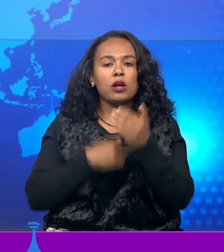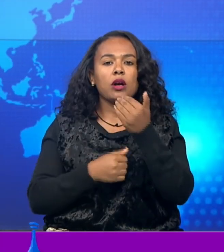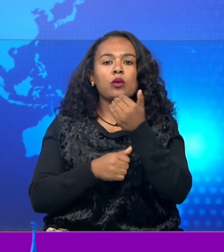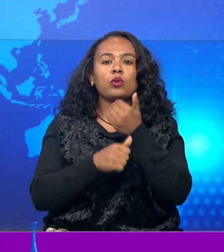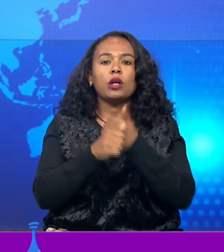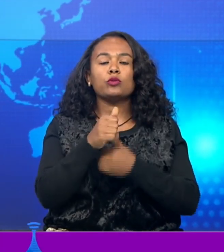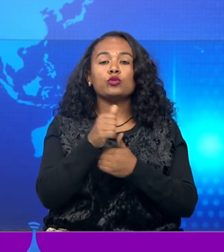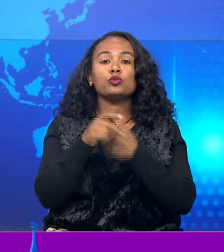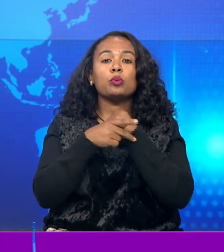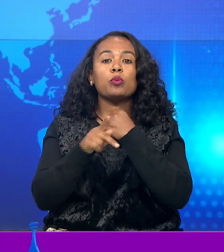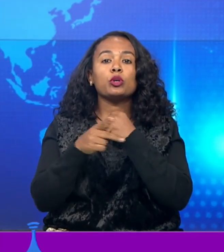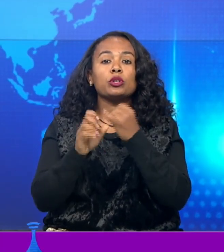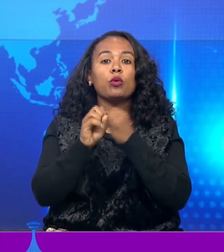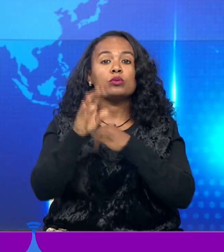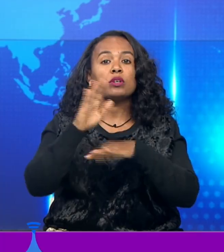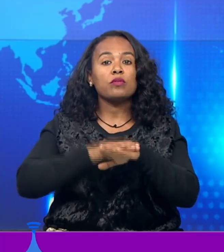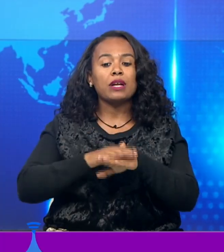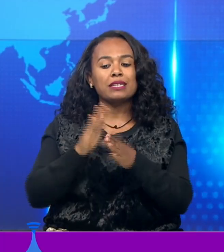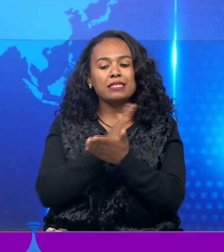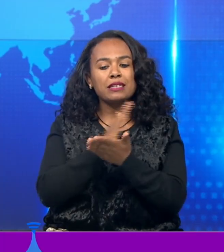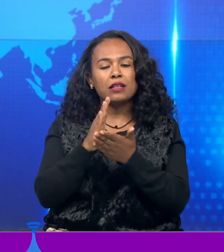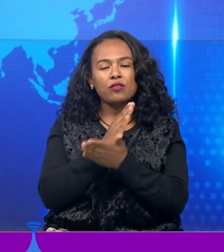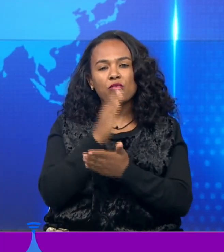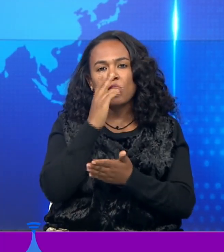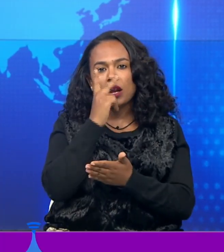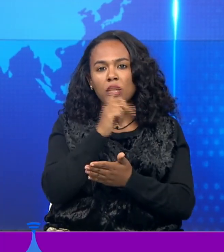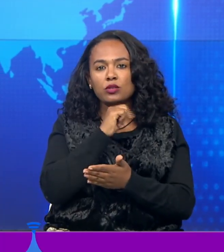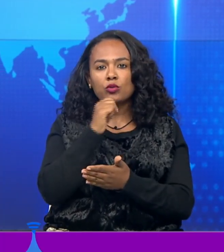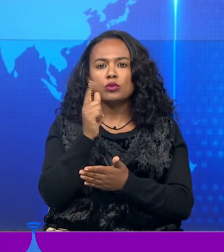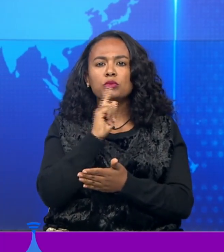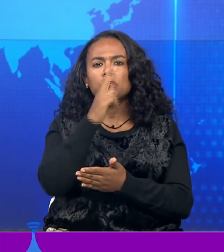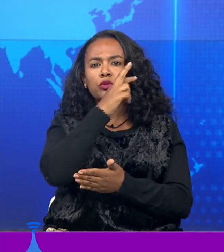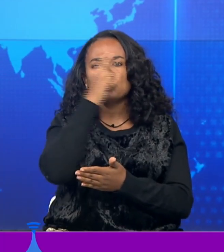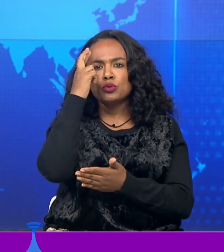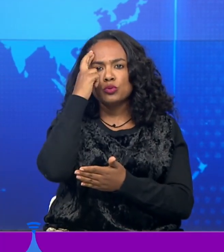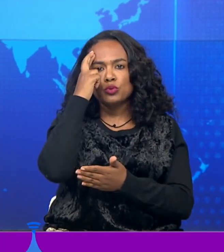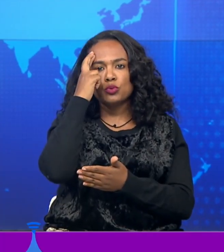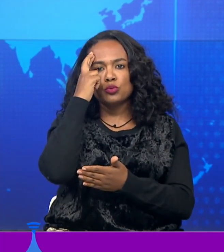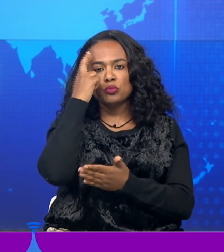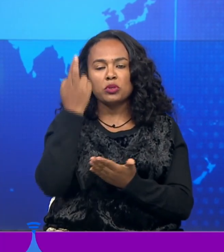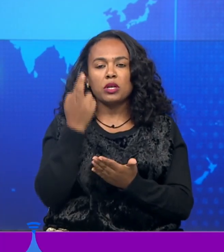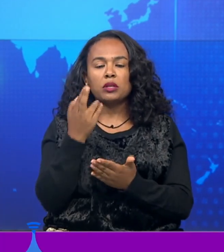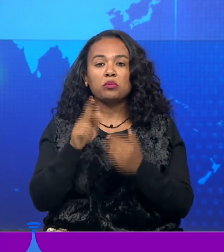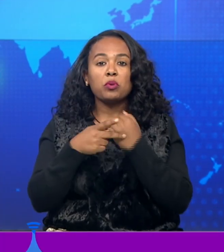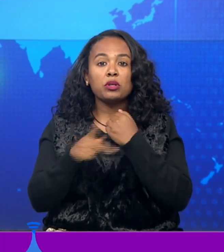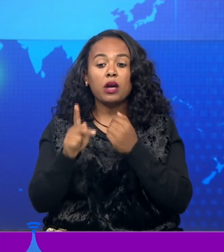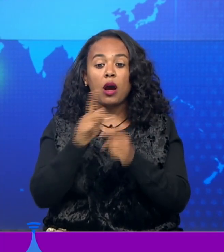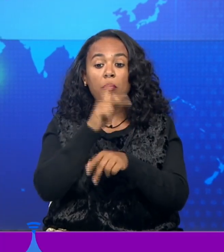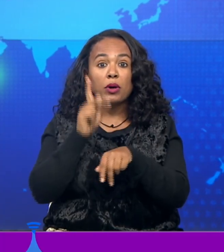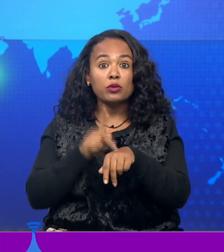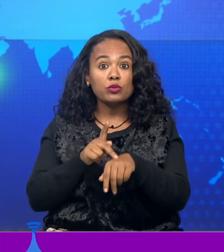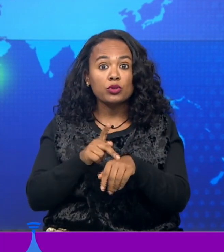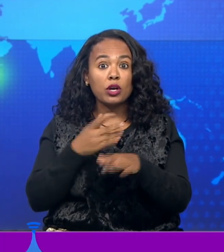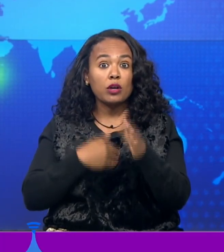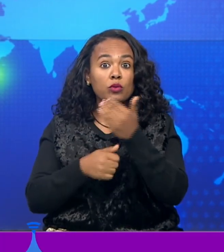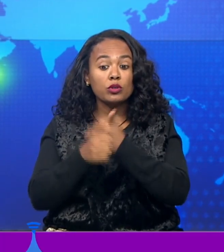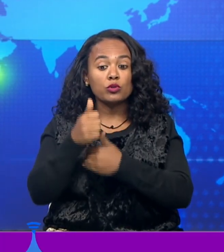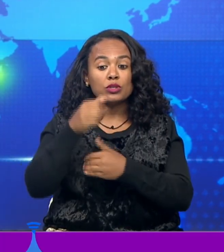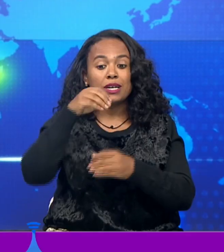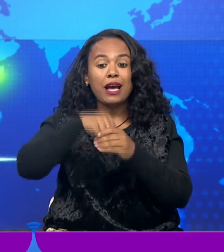ጉዳተኞች በፖለቲካው ዘርፍ ላይ ሲሳተፉ አናስተውልምና ምንድነው ችግሩ ብለህ ታስባለህ? ከፖለቲካ ፓርቲዎች አካል